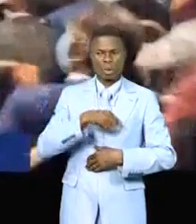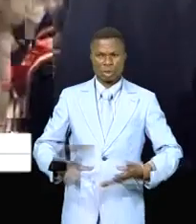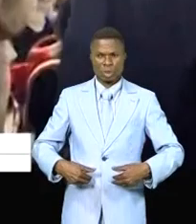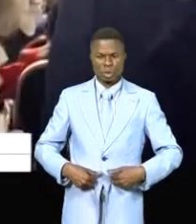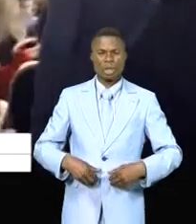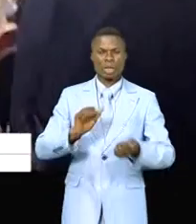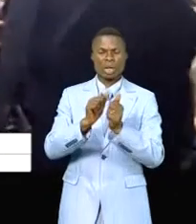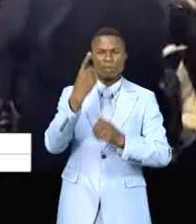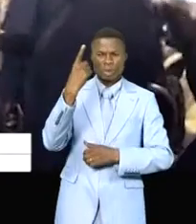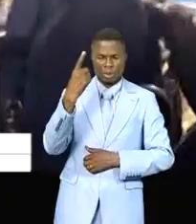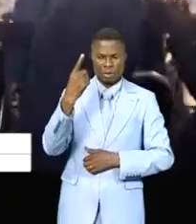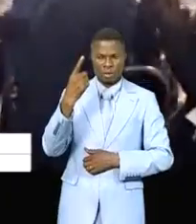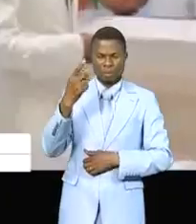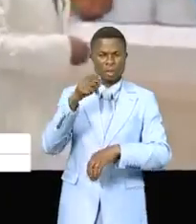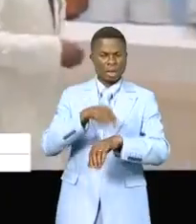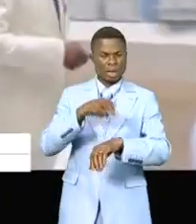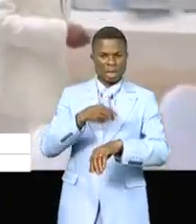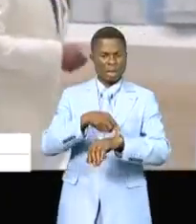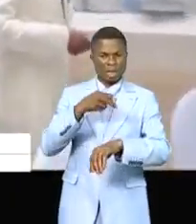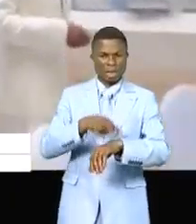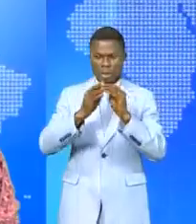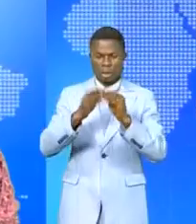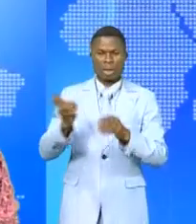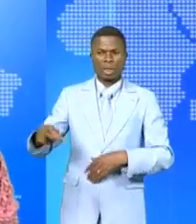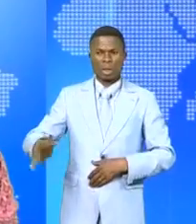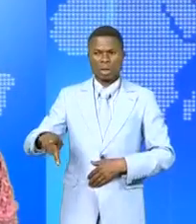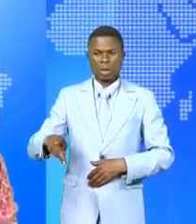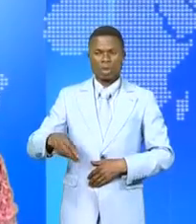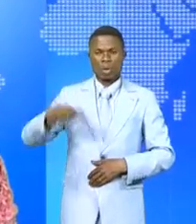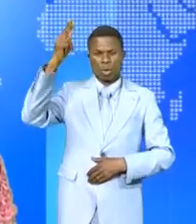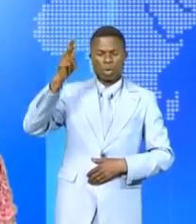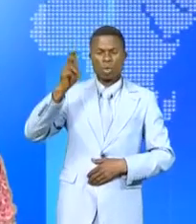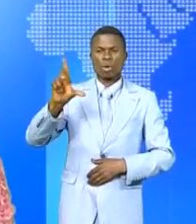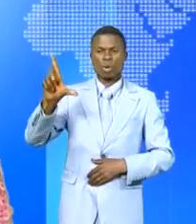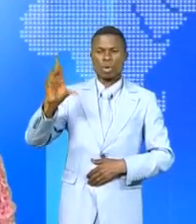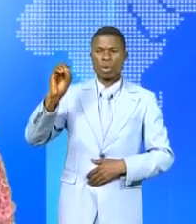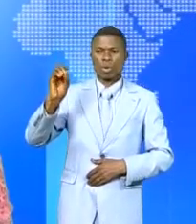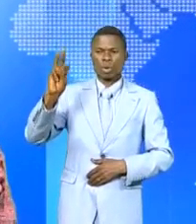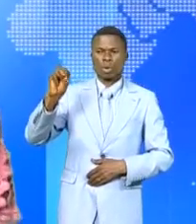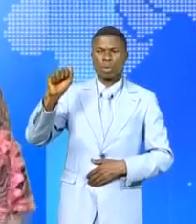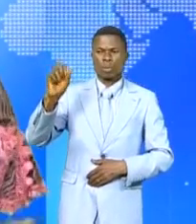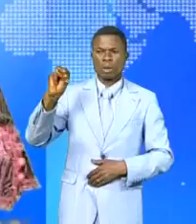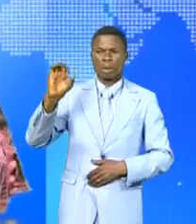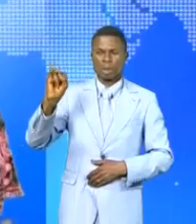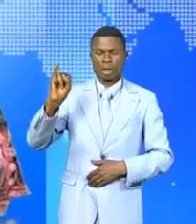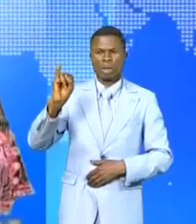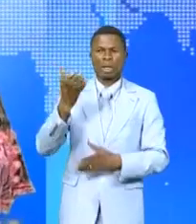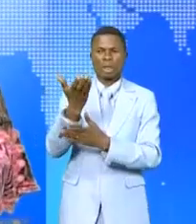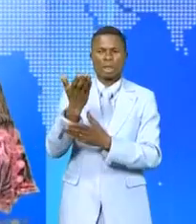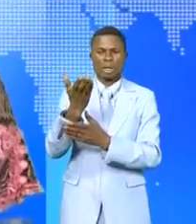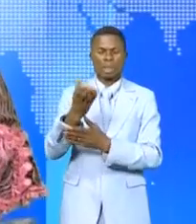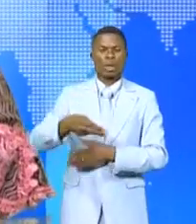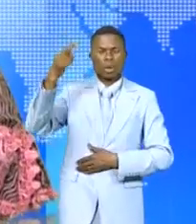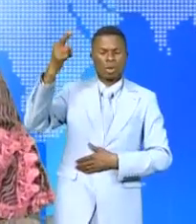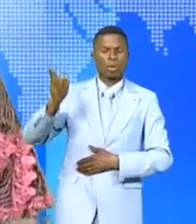Ainsi, pour lui, l'heure n'est pas à la division provinciale du Haut-Lomami, une façon de recommander les Haut-Lomami